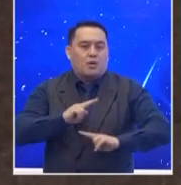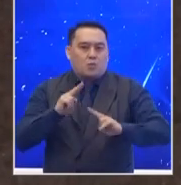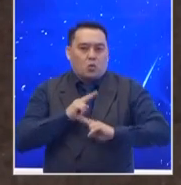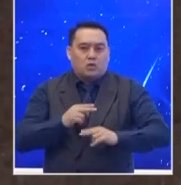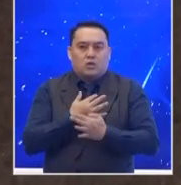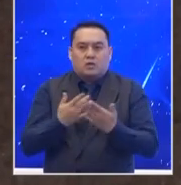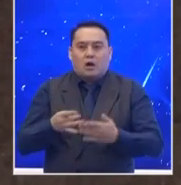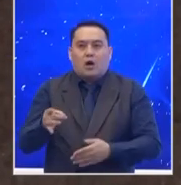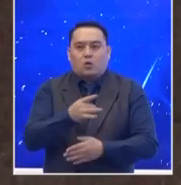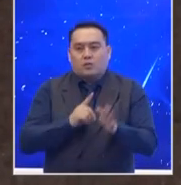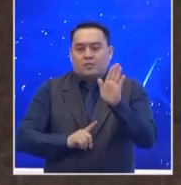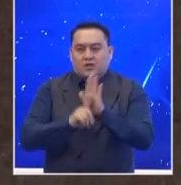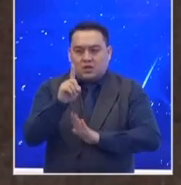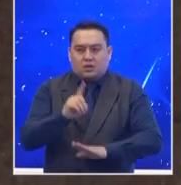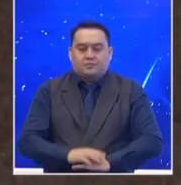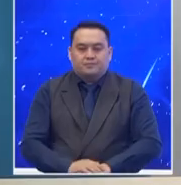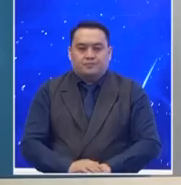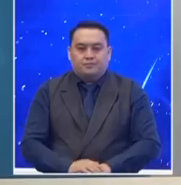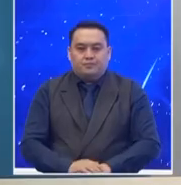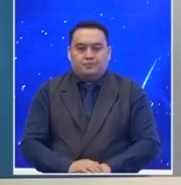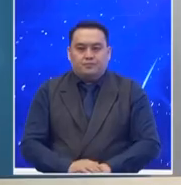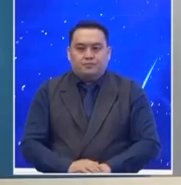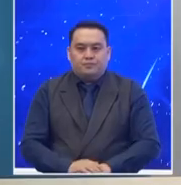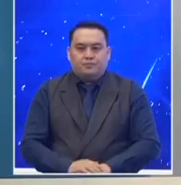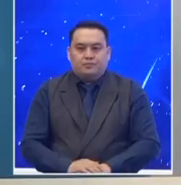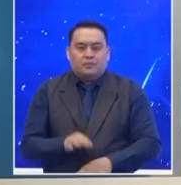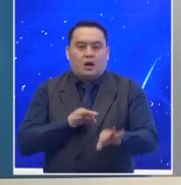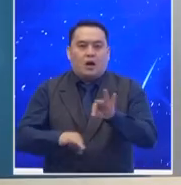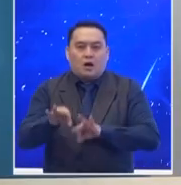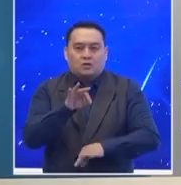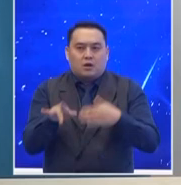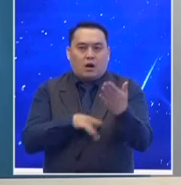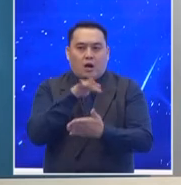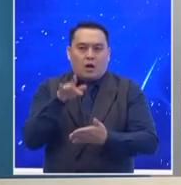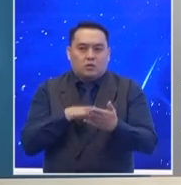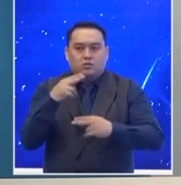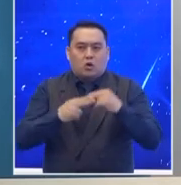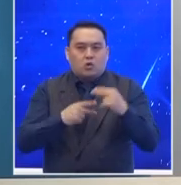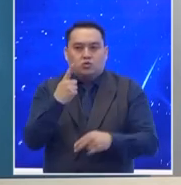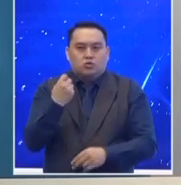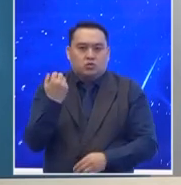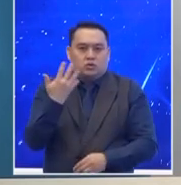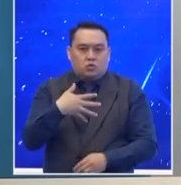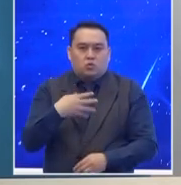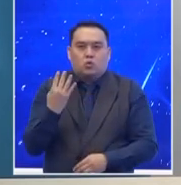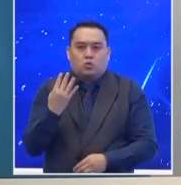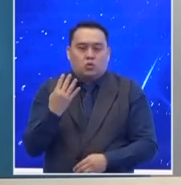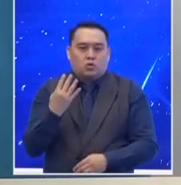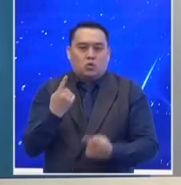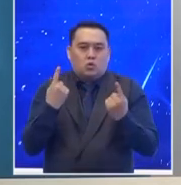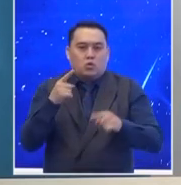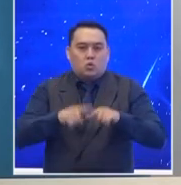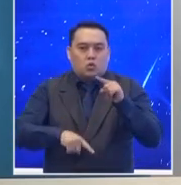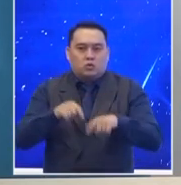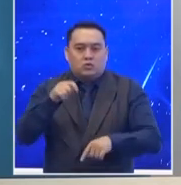кей аудандарда басталып кеткен. Архитектура, қала, құрылыс ескерткіштері 454 болса, оның ішінде осы Ұлы Отан